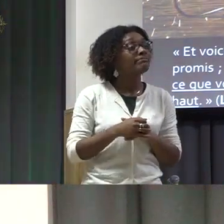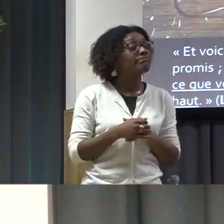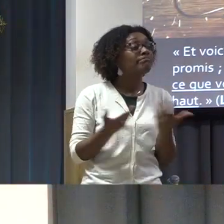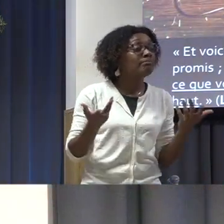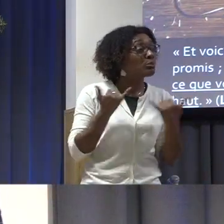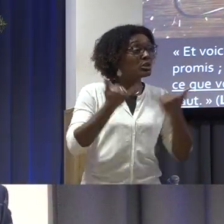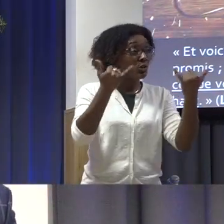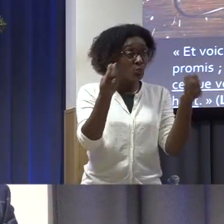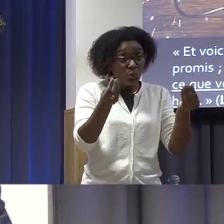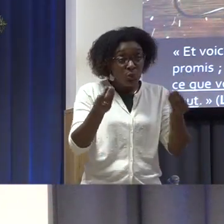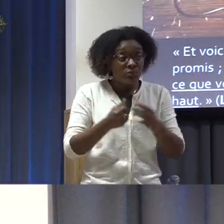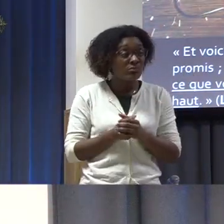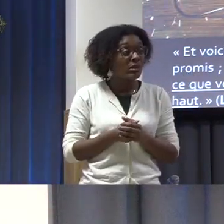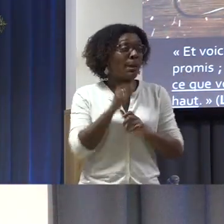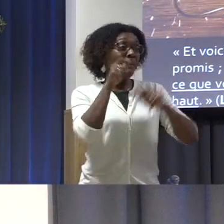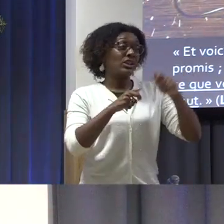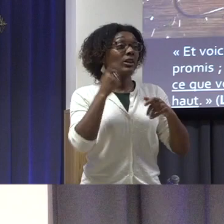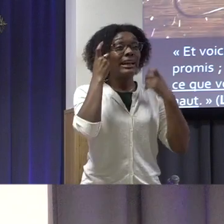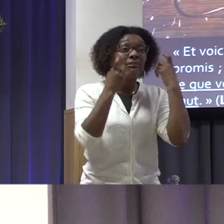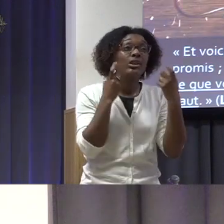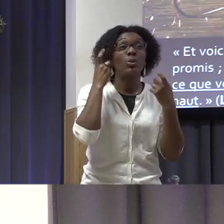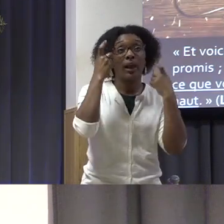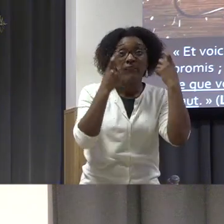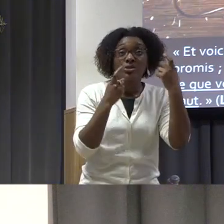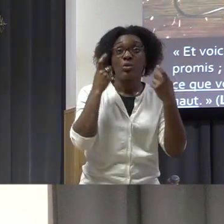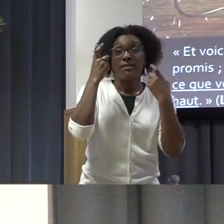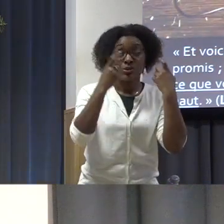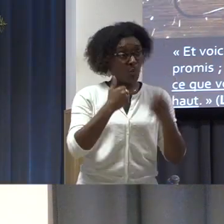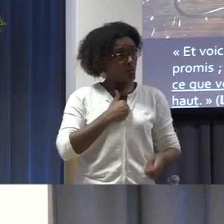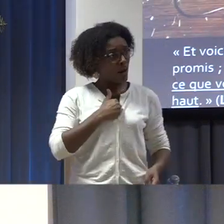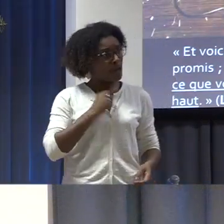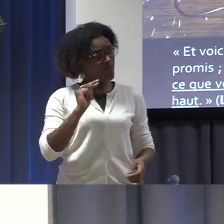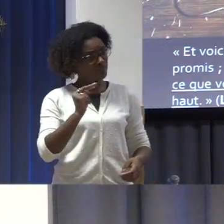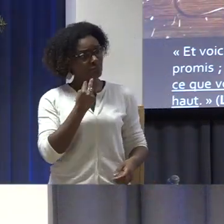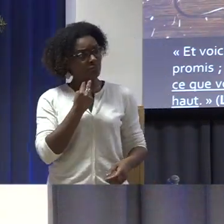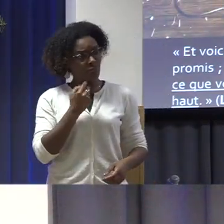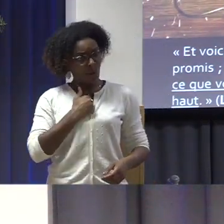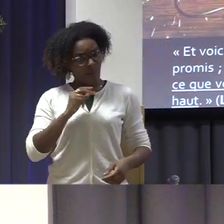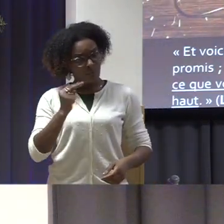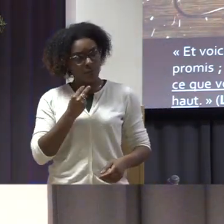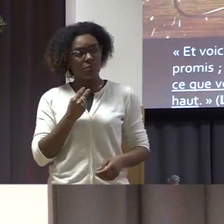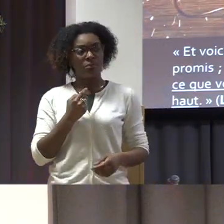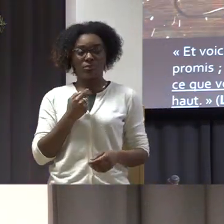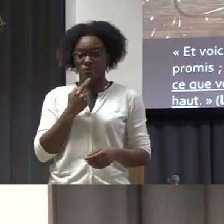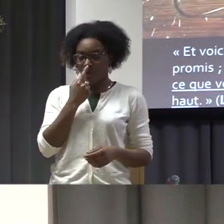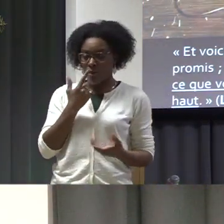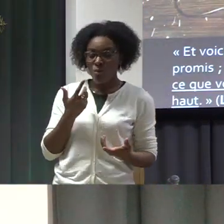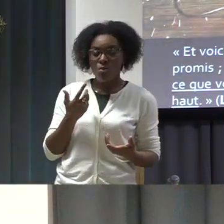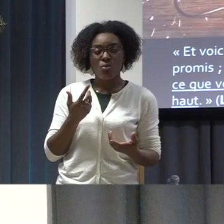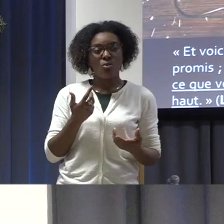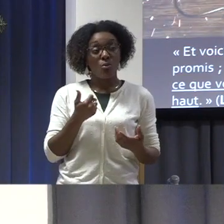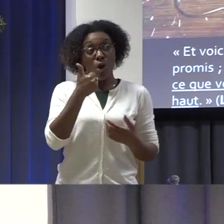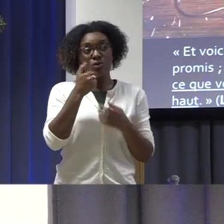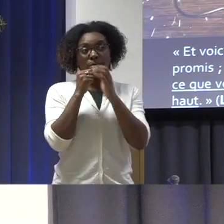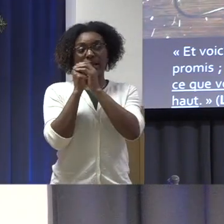raisonnement moi même je me remets en question et je dis à dieu quand on traverse et 2017 pour 2018 je fais juste une